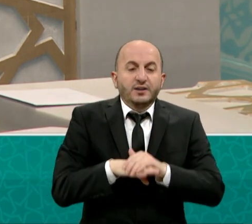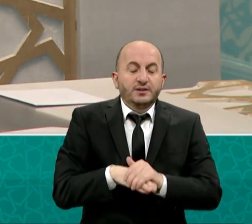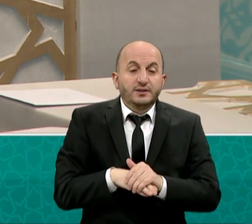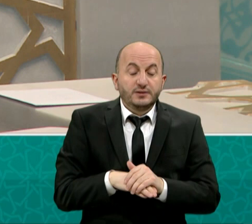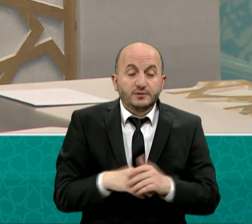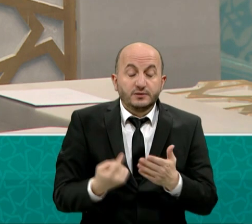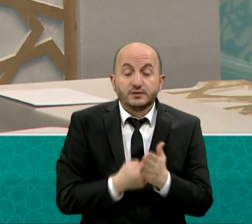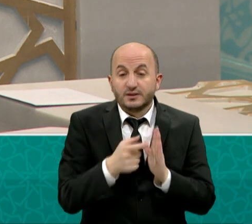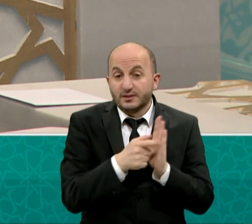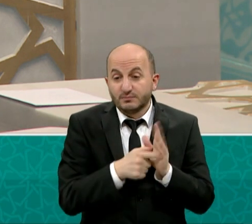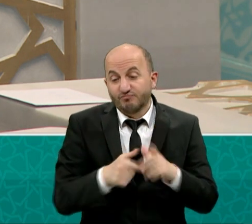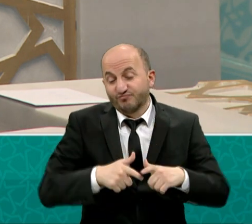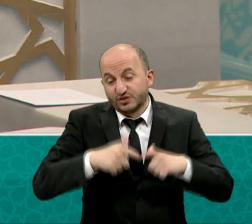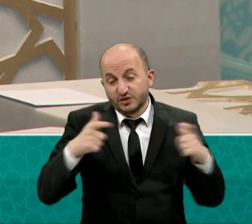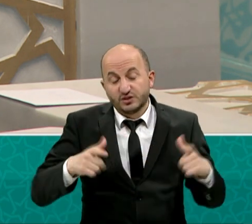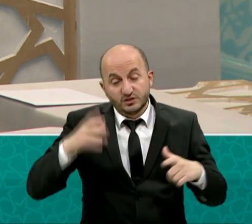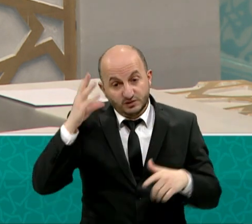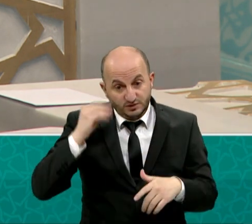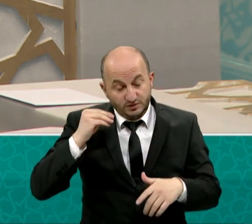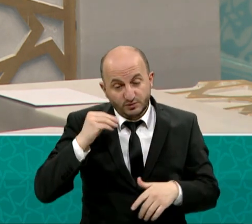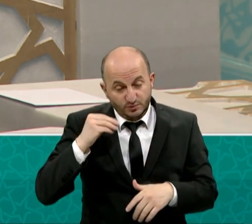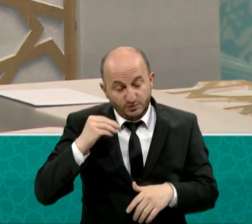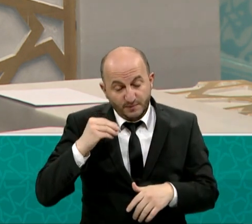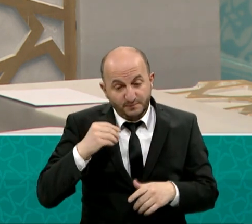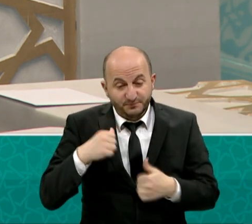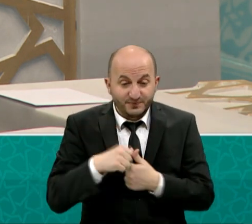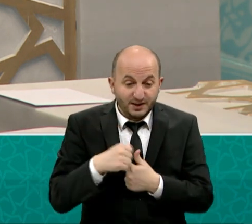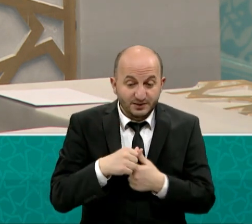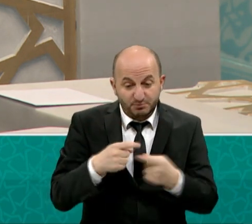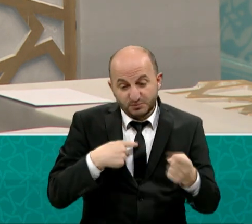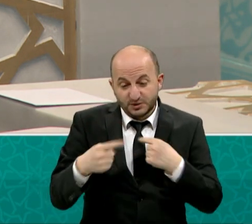olursak, mesela eşler birbirinden sorumludur.